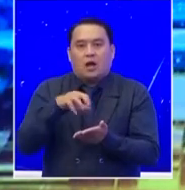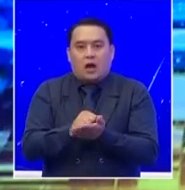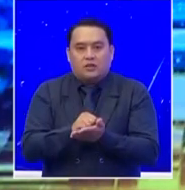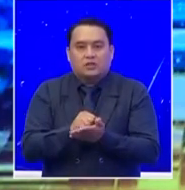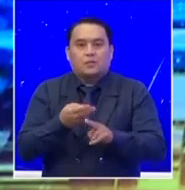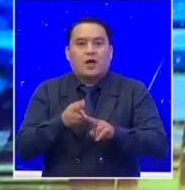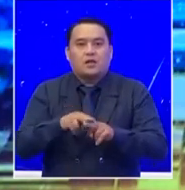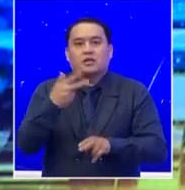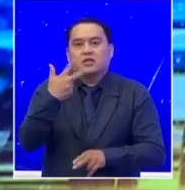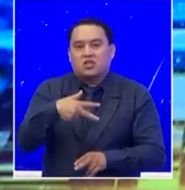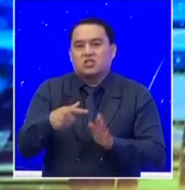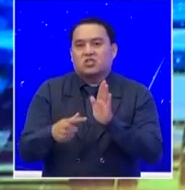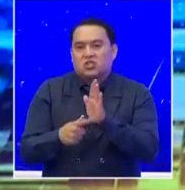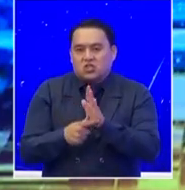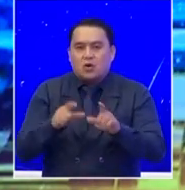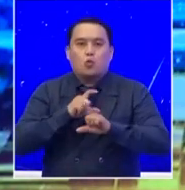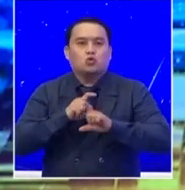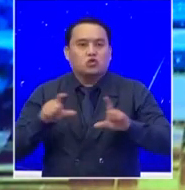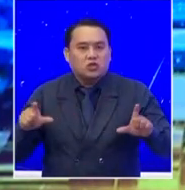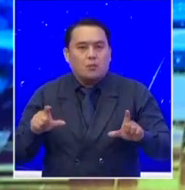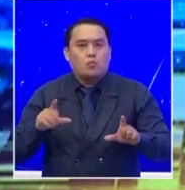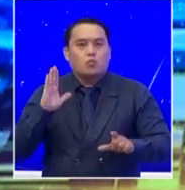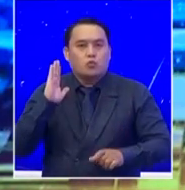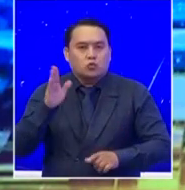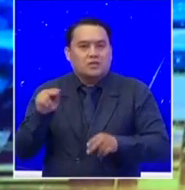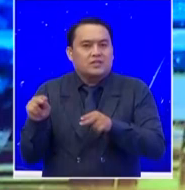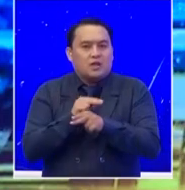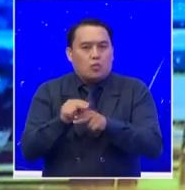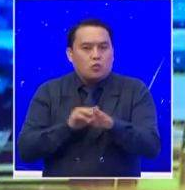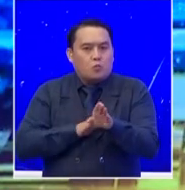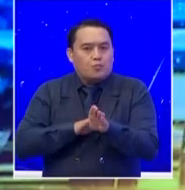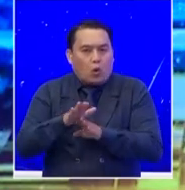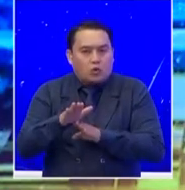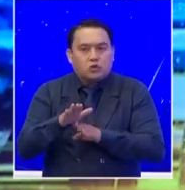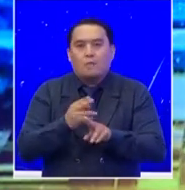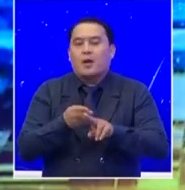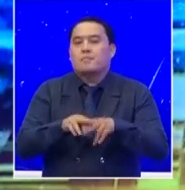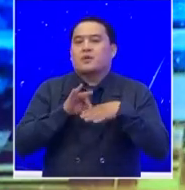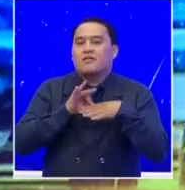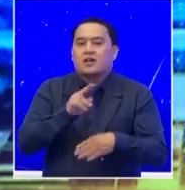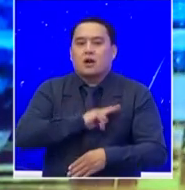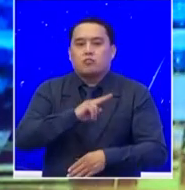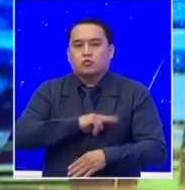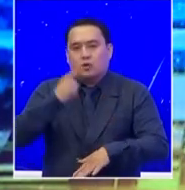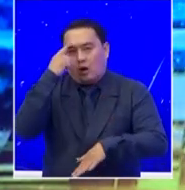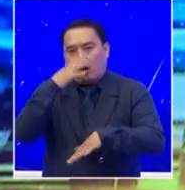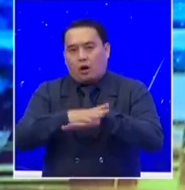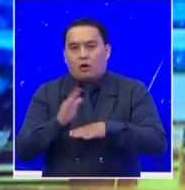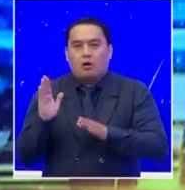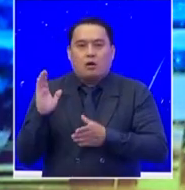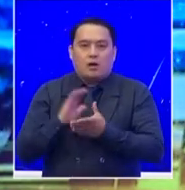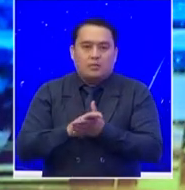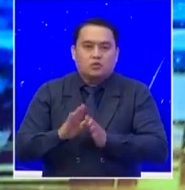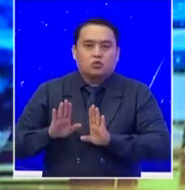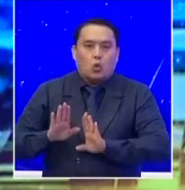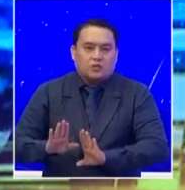карта занятости». Из них 37 учреждений подлежат капитальному ремонту. С ходом проводимых работ ознакомился заместитель акима